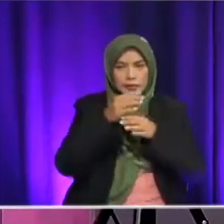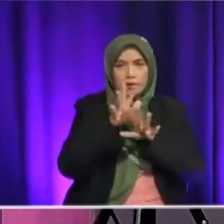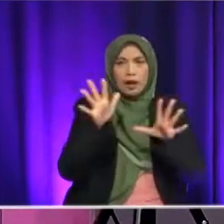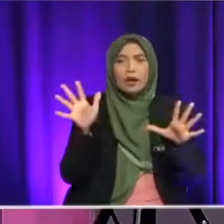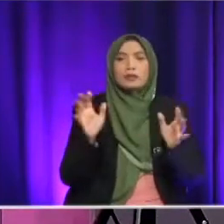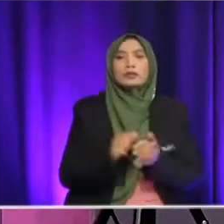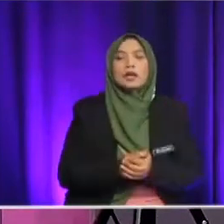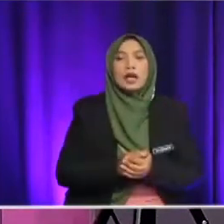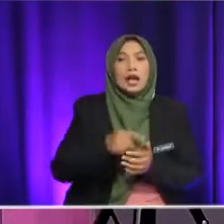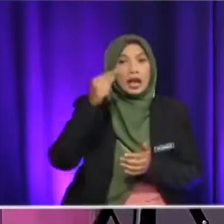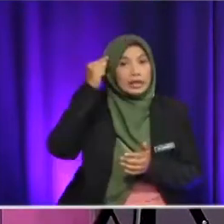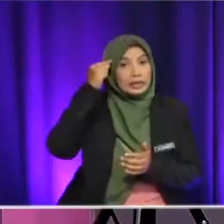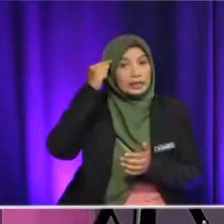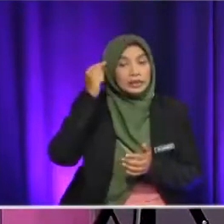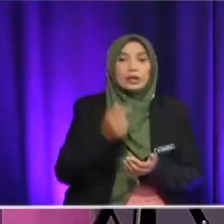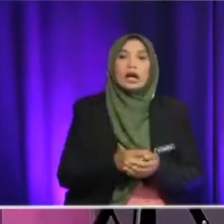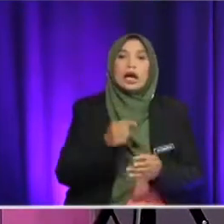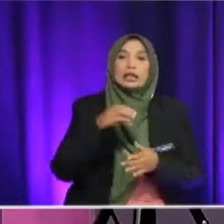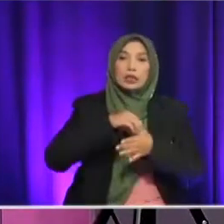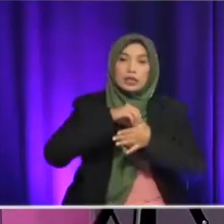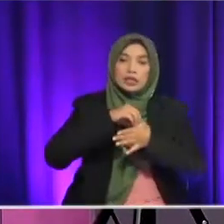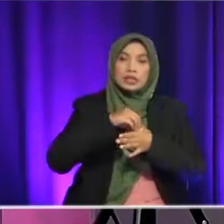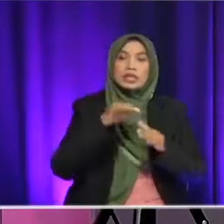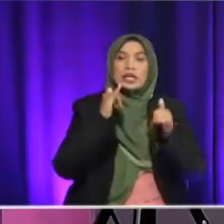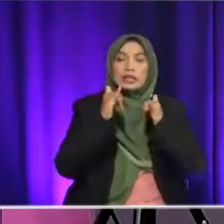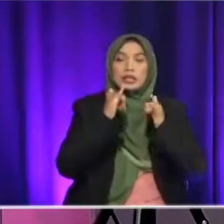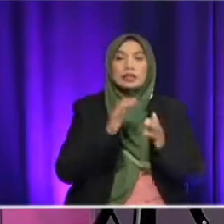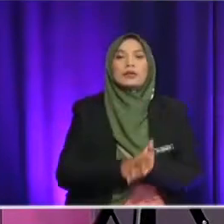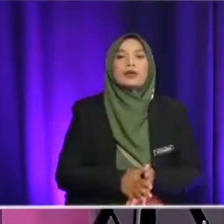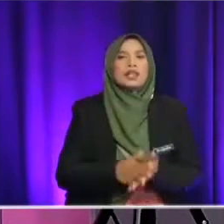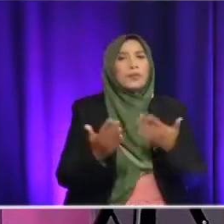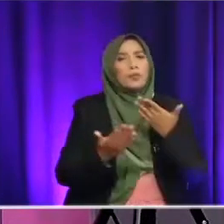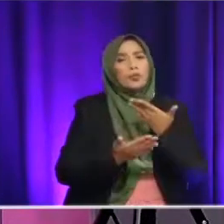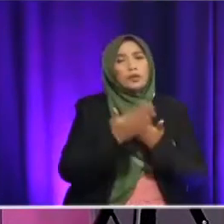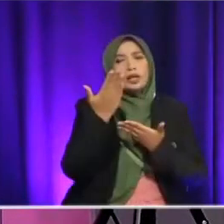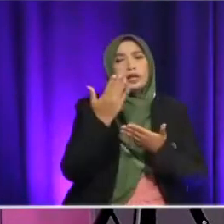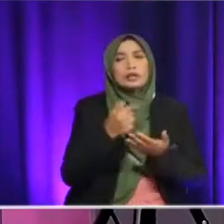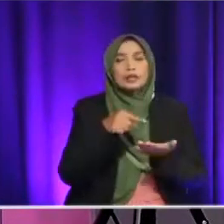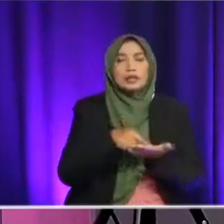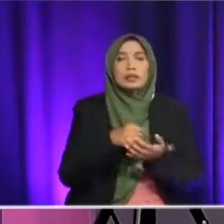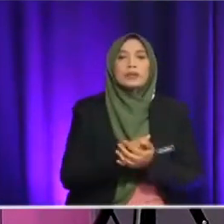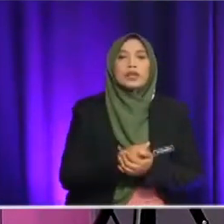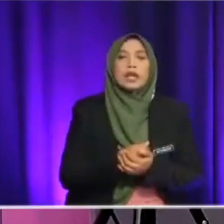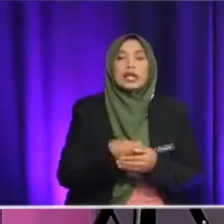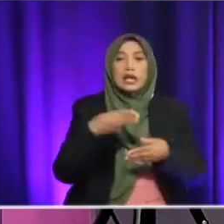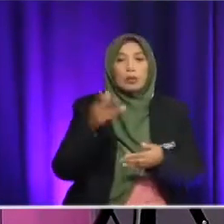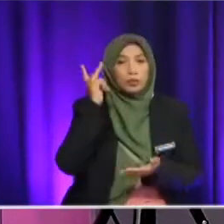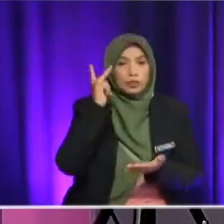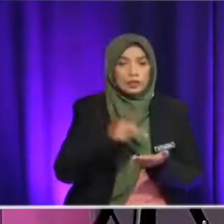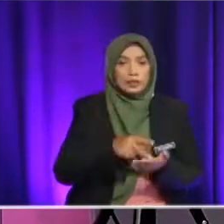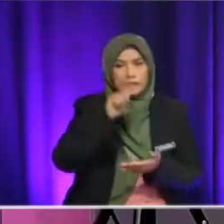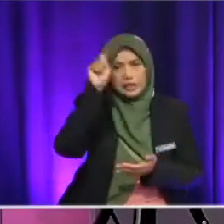idea ataupun isi yang dinyatakan. Kaedah mudah bagi memahami ayat hurai ini ialah kamu kena tanya pada diri